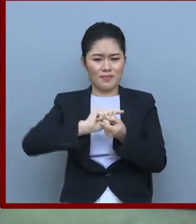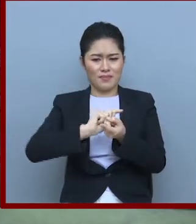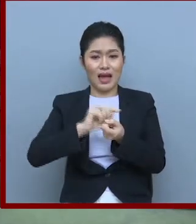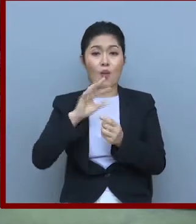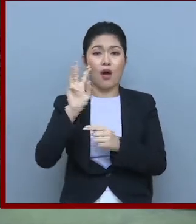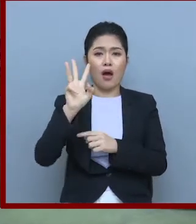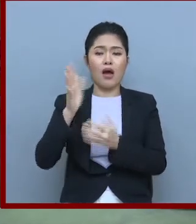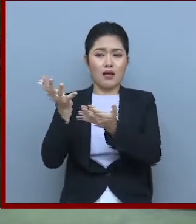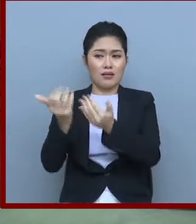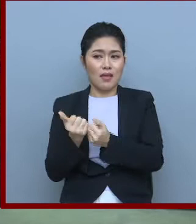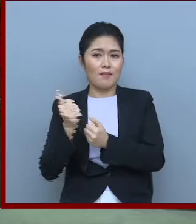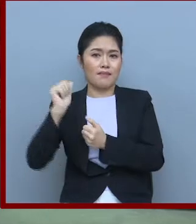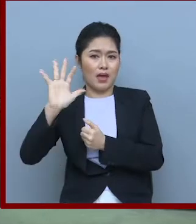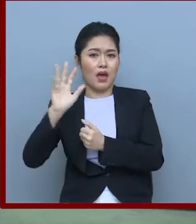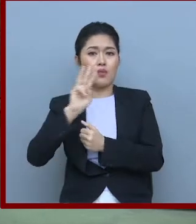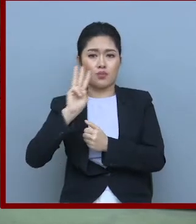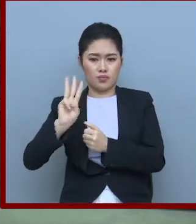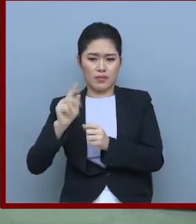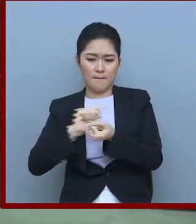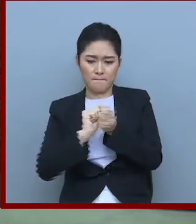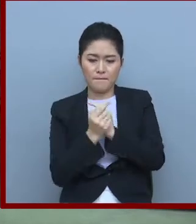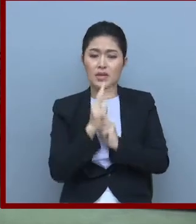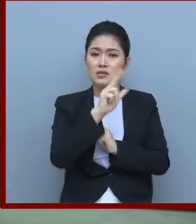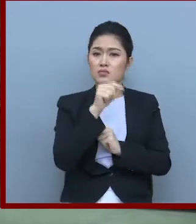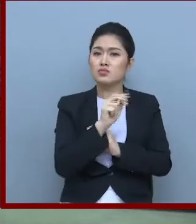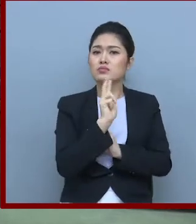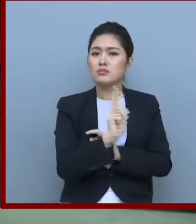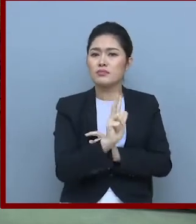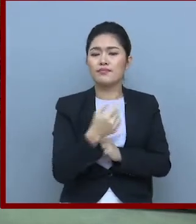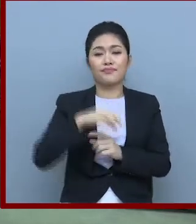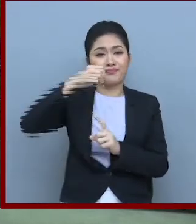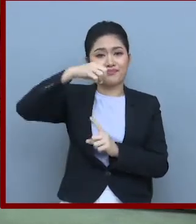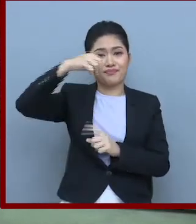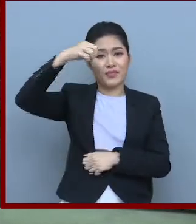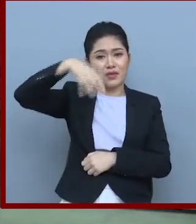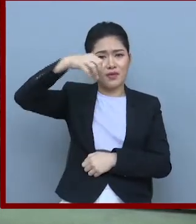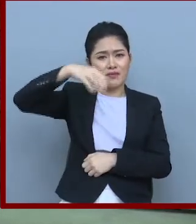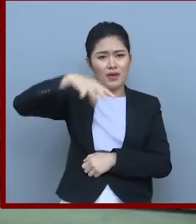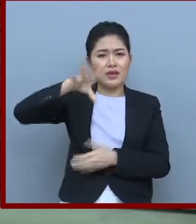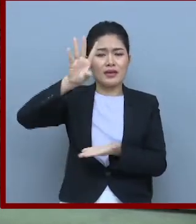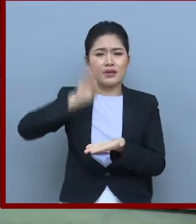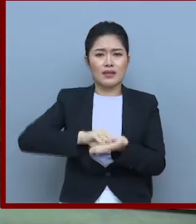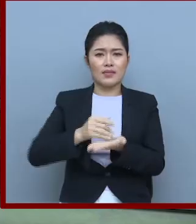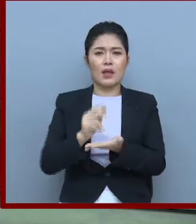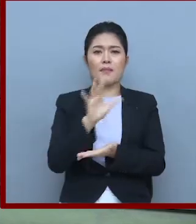ต์ให้เหลือ 3.3 เพื่อไปใช้ในตัวบอร์ดได้เลยนะครับกระแสไฟสูงสุดเนี่ยรับ